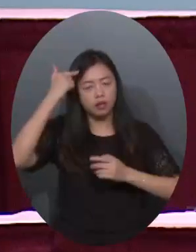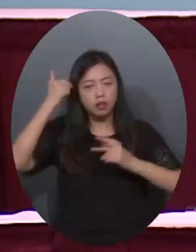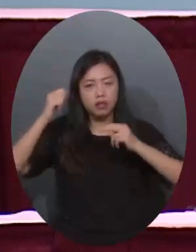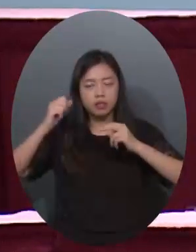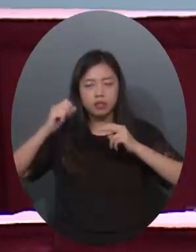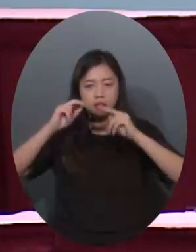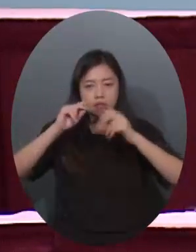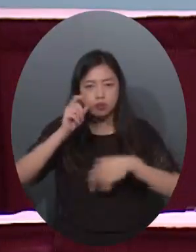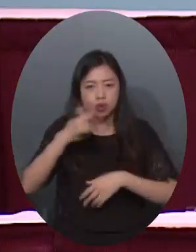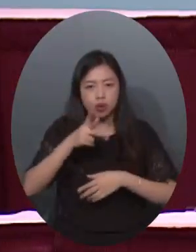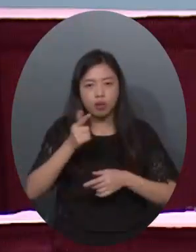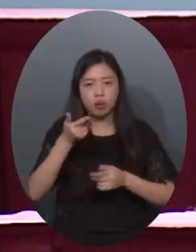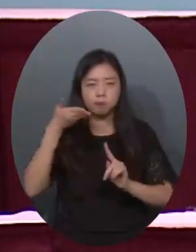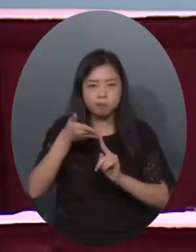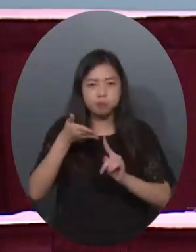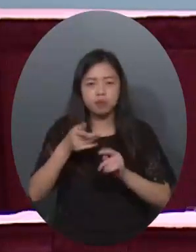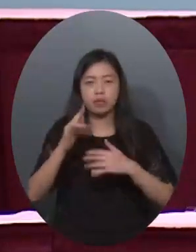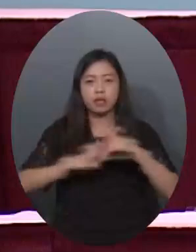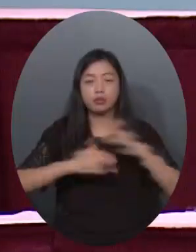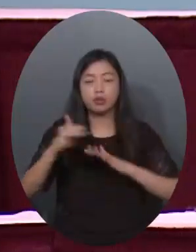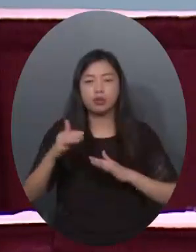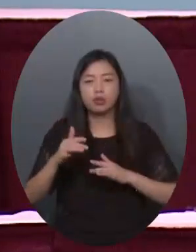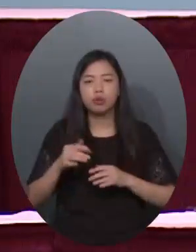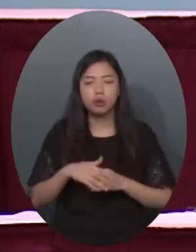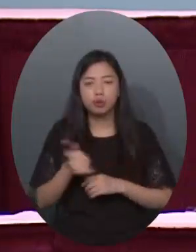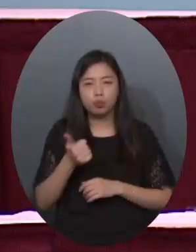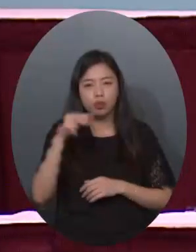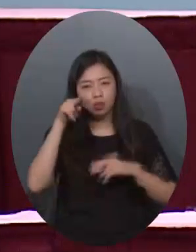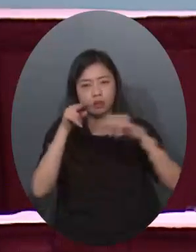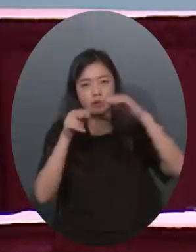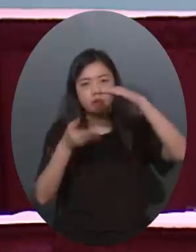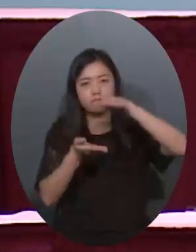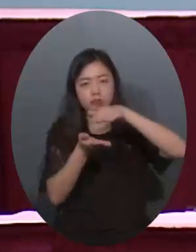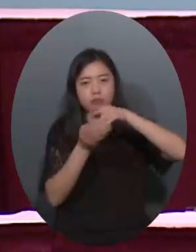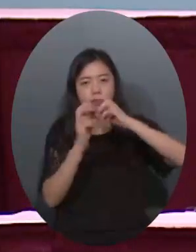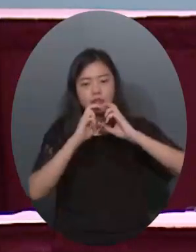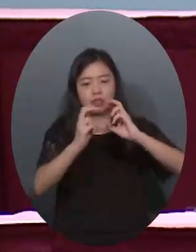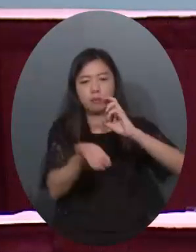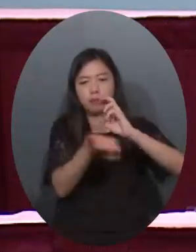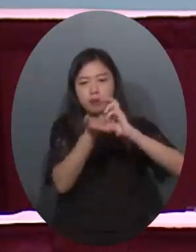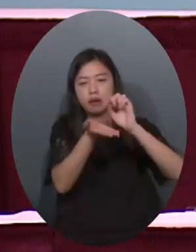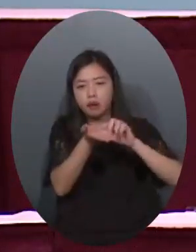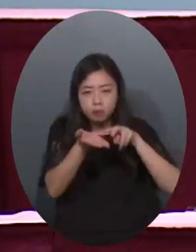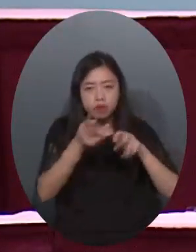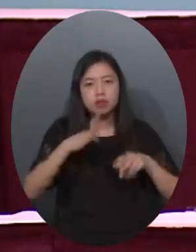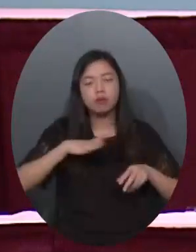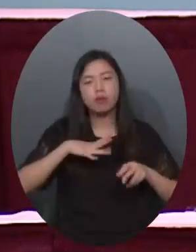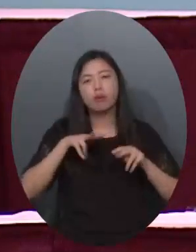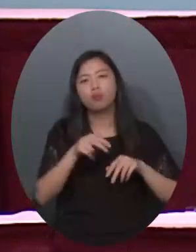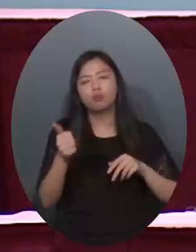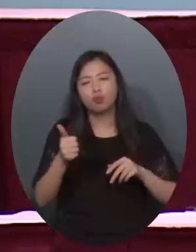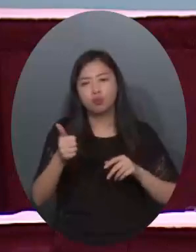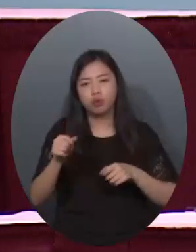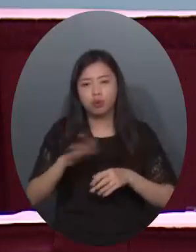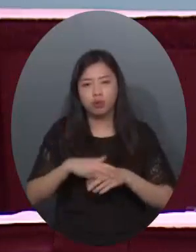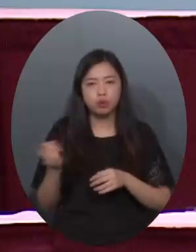動作控制等尖端技術觀察車底架的異常情況。我們亦設立了數